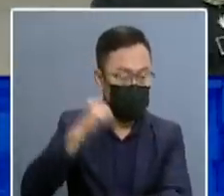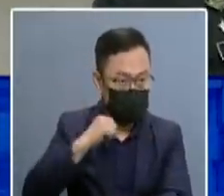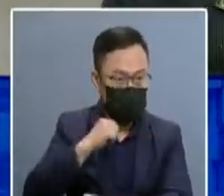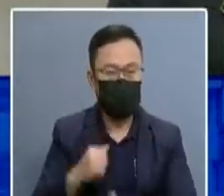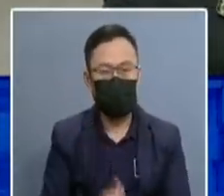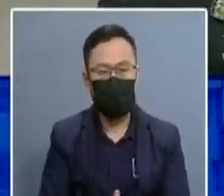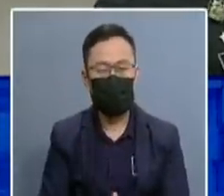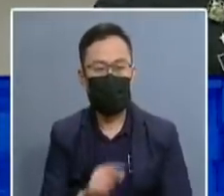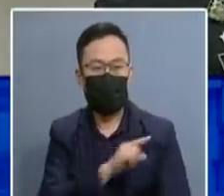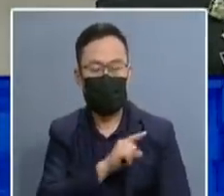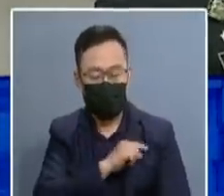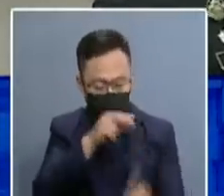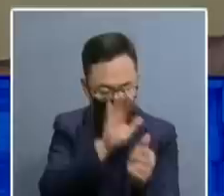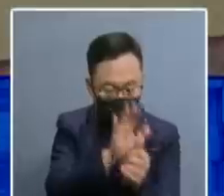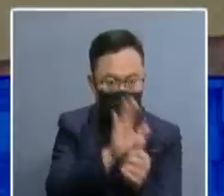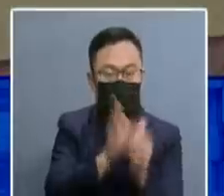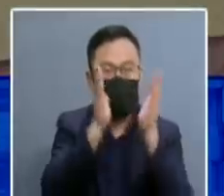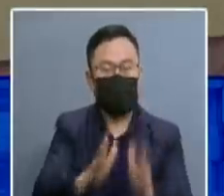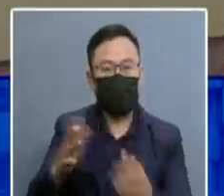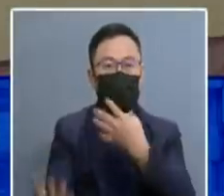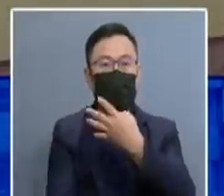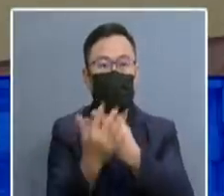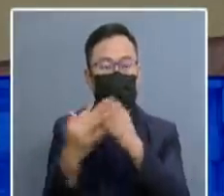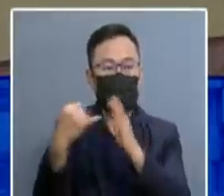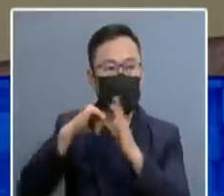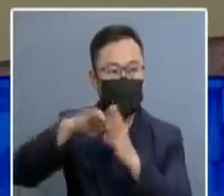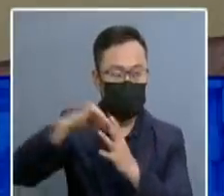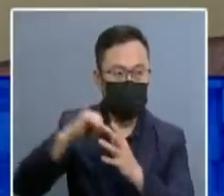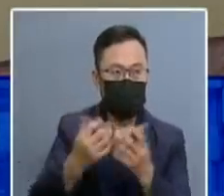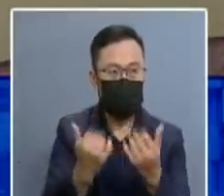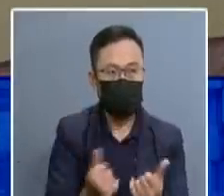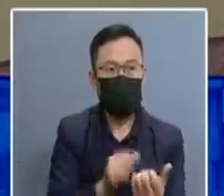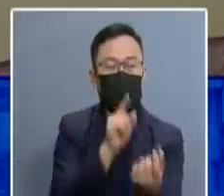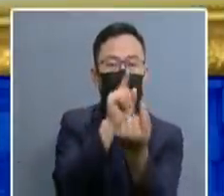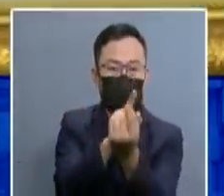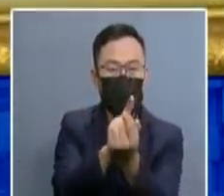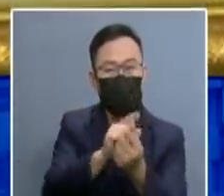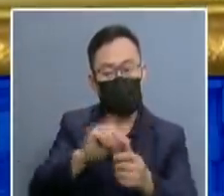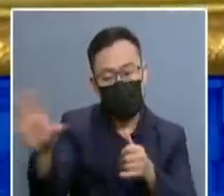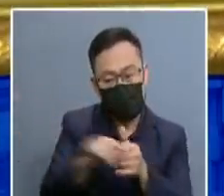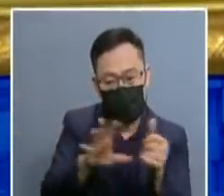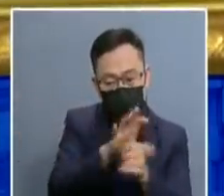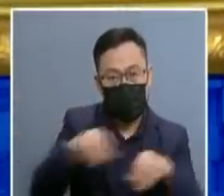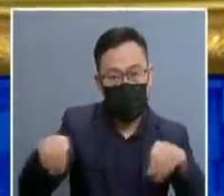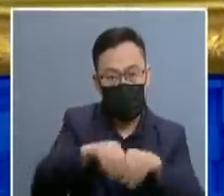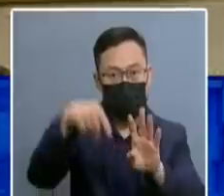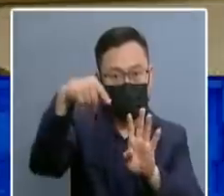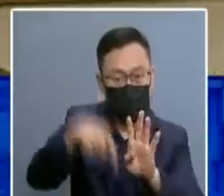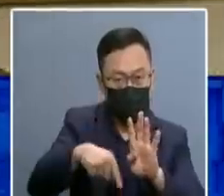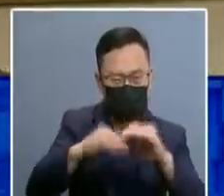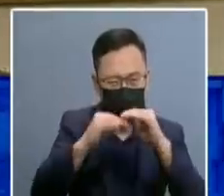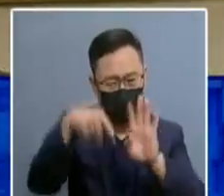การดูแลรักษานักโทษที่ติดเชื้อโควิด-19ในเรือนจำกลางเชียงใหม่ซึ่งพบทั้งหมดเกือบ 4,000 คนยืนยันว่าขณะนี้สถานการณ์อ